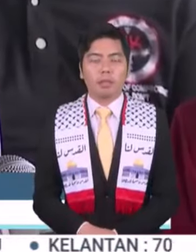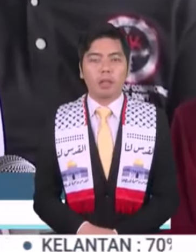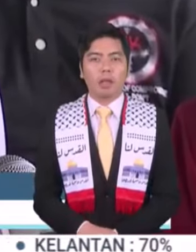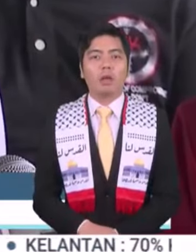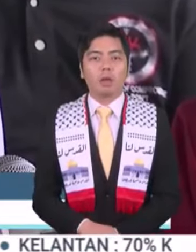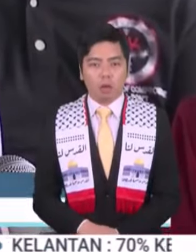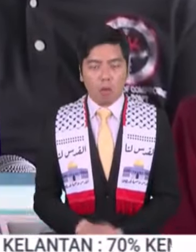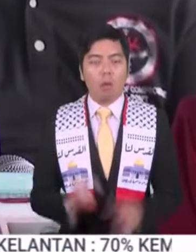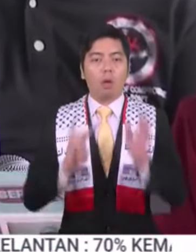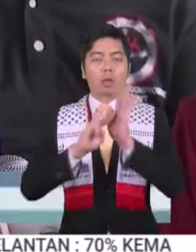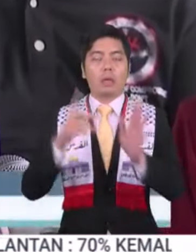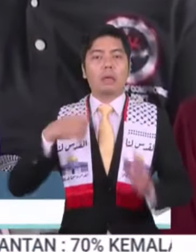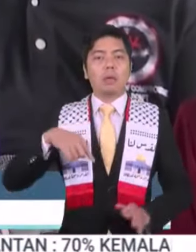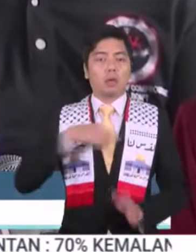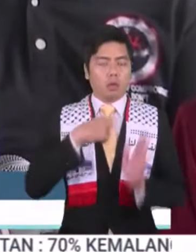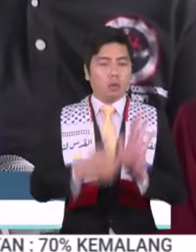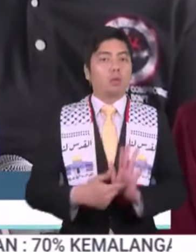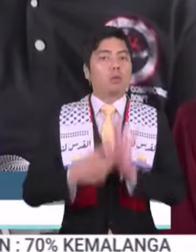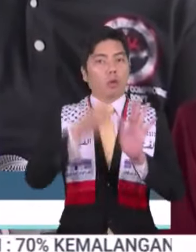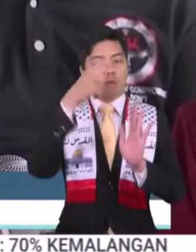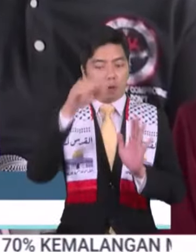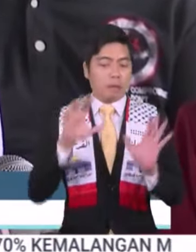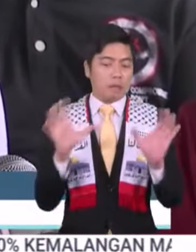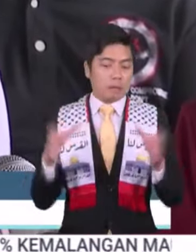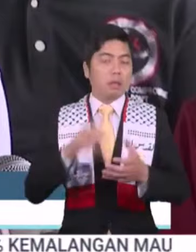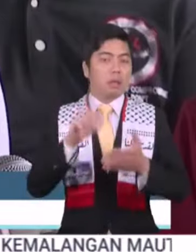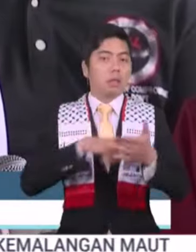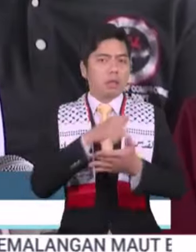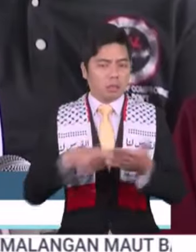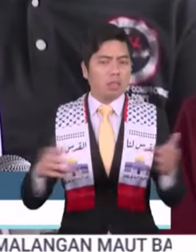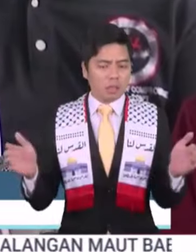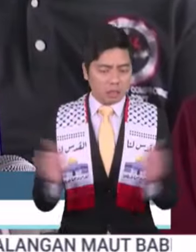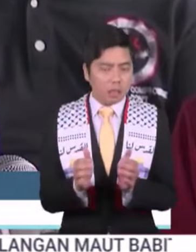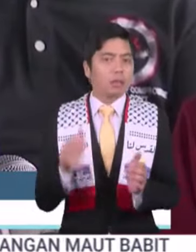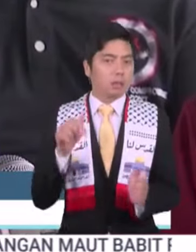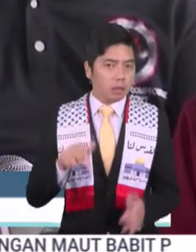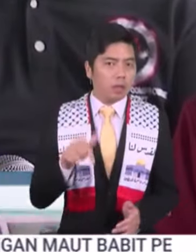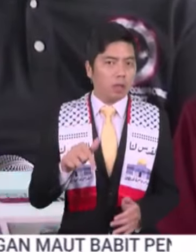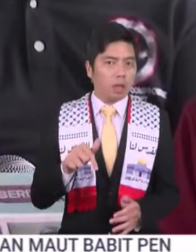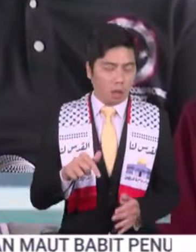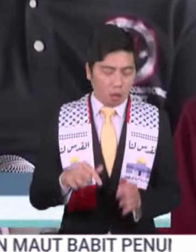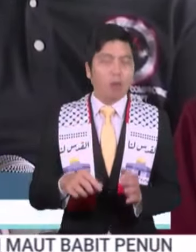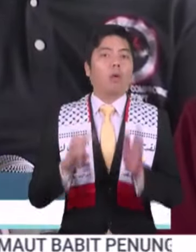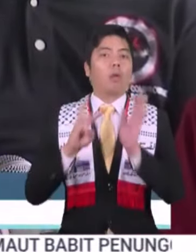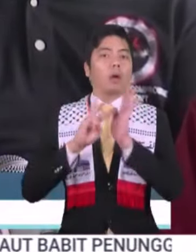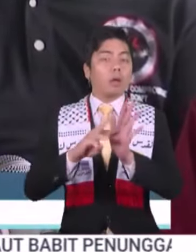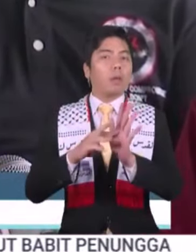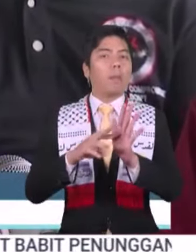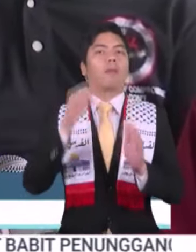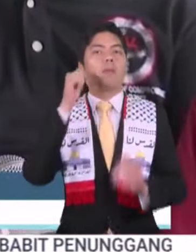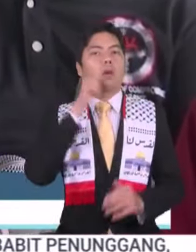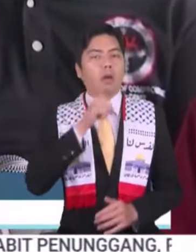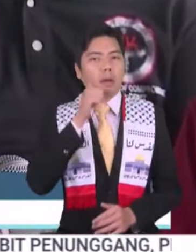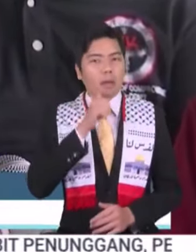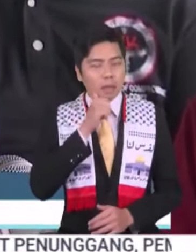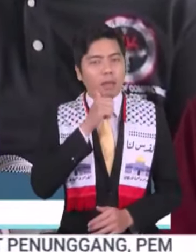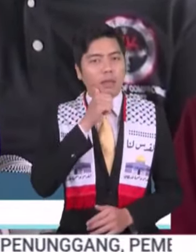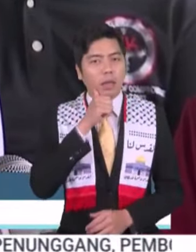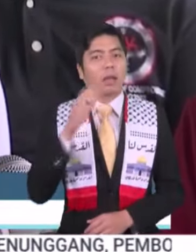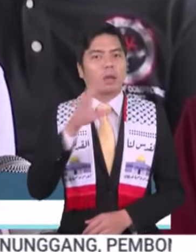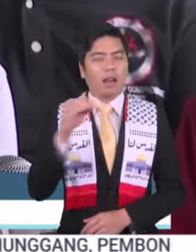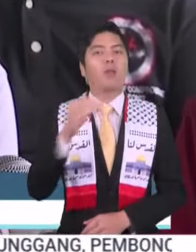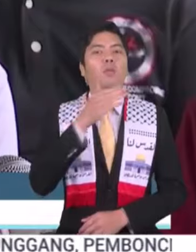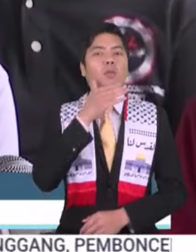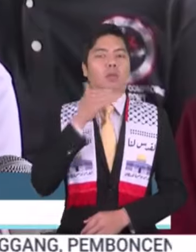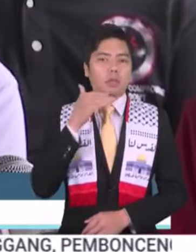Calon yang kita tonjolkan untuk pilihan raya kecil ini juga daripada golongan wanita dan juga seorang yang